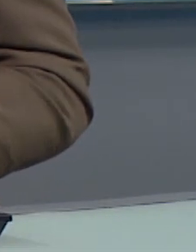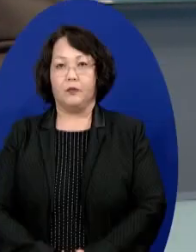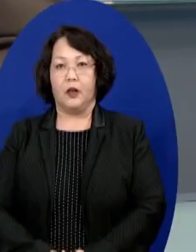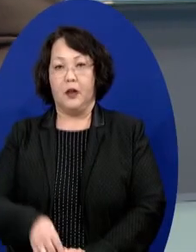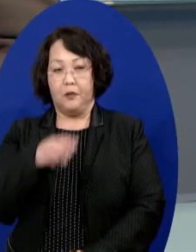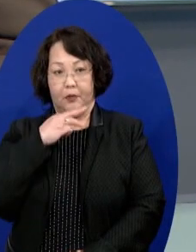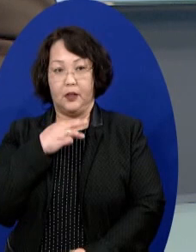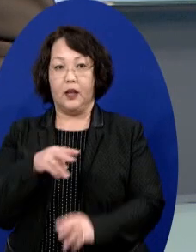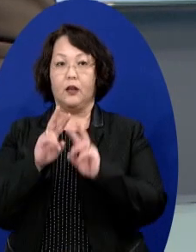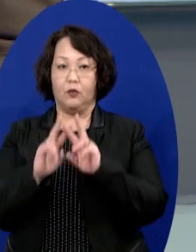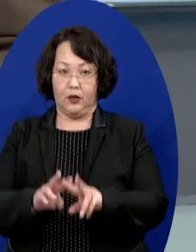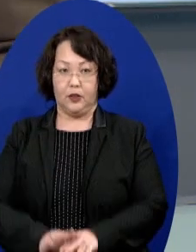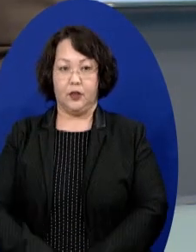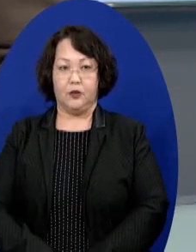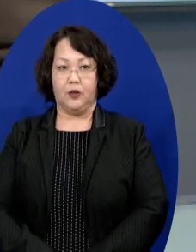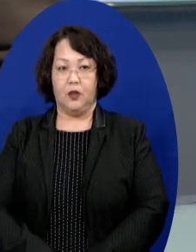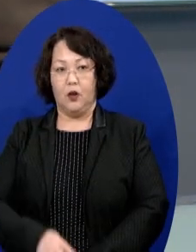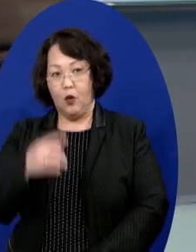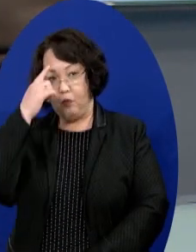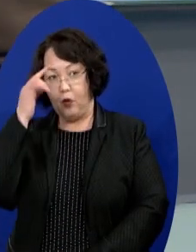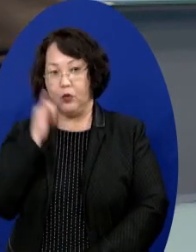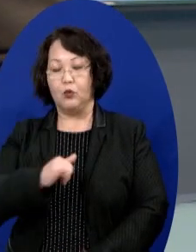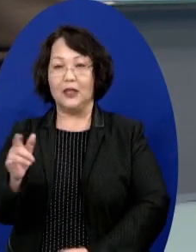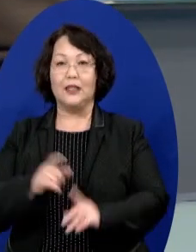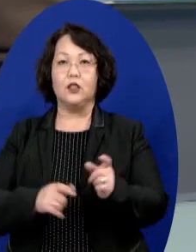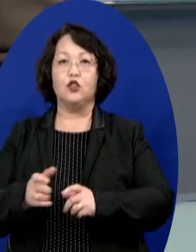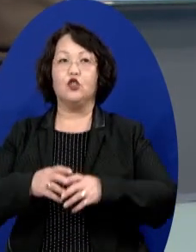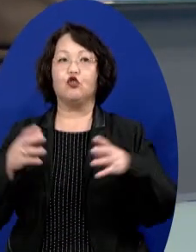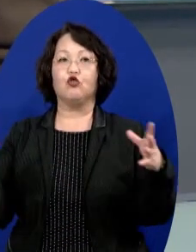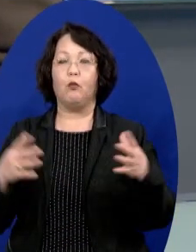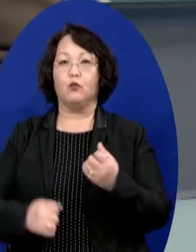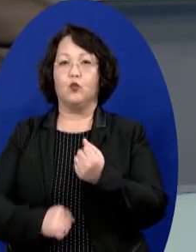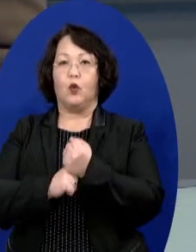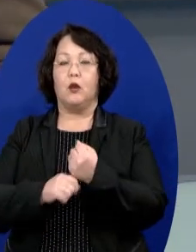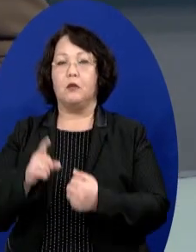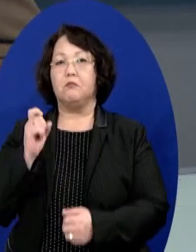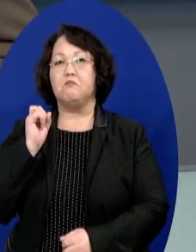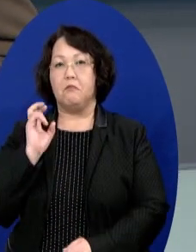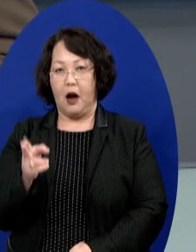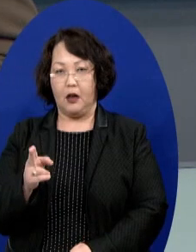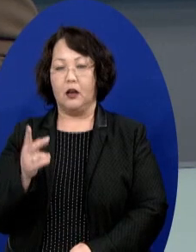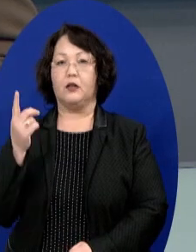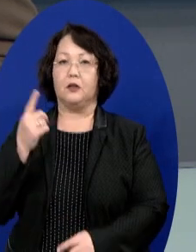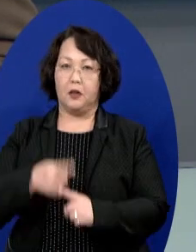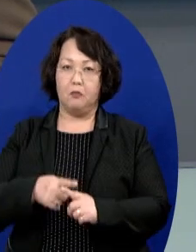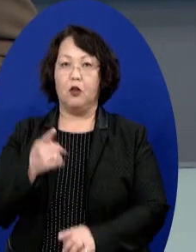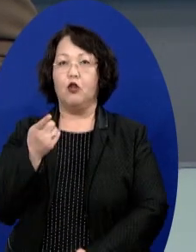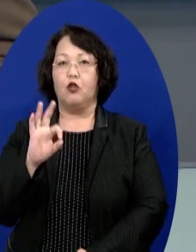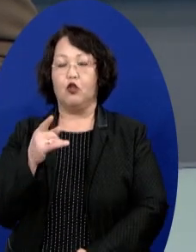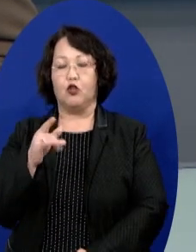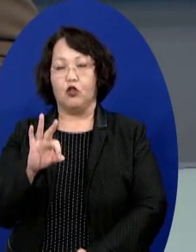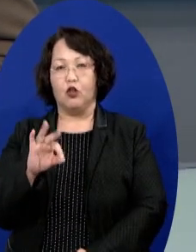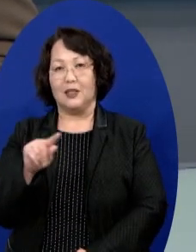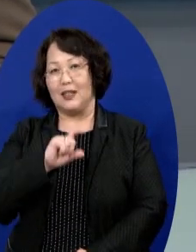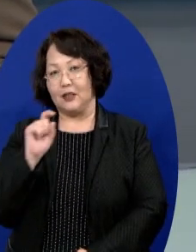Хөтөлбөрийн дараагийн хэсэгт анхаарал хандуулна уу? Тэгэхээр манай улсын эдийн засгийн том хөшүүрэг бол банкнаас гадна хөрөнгийн зах зээлээ. За гэвч сүүлийн 30 жил